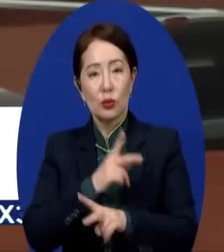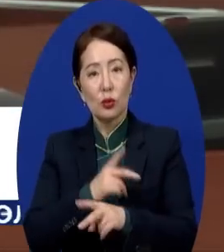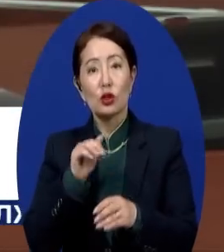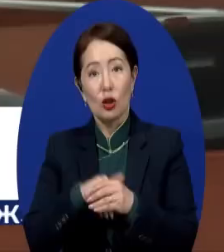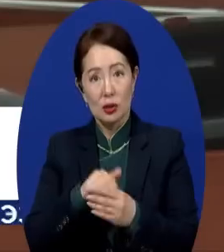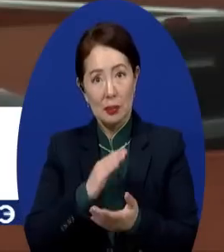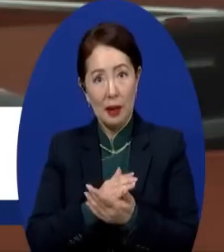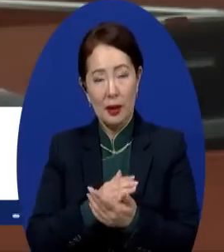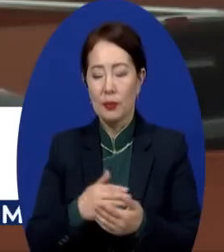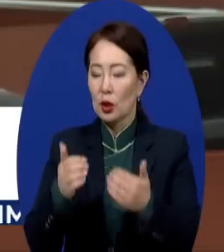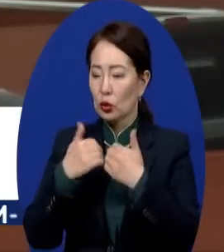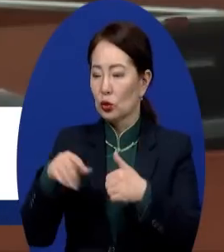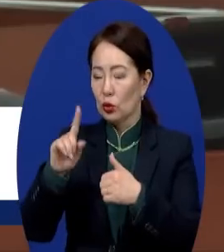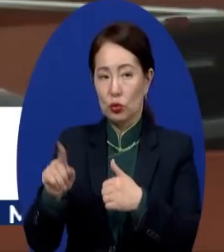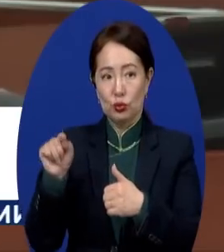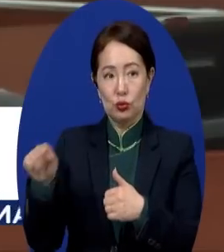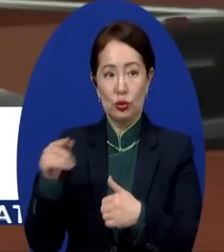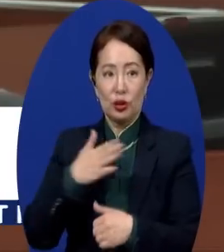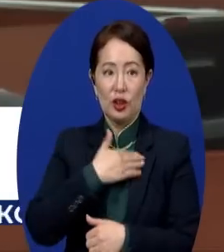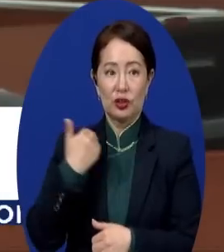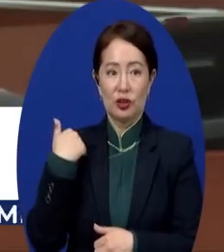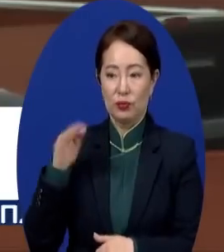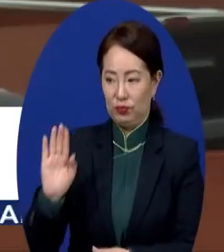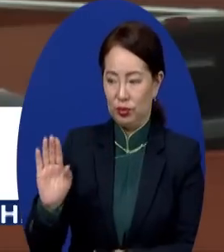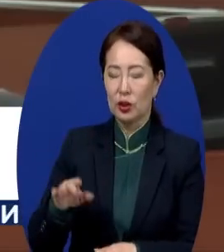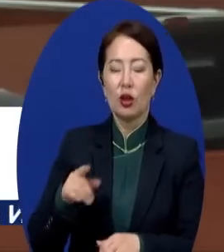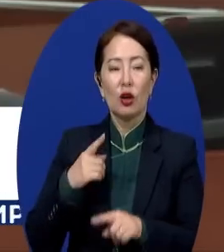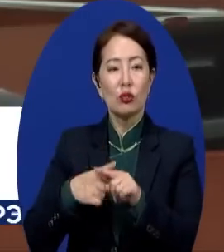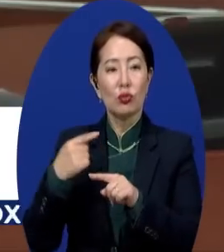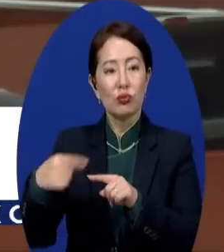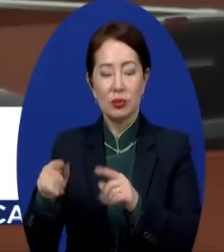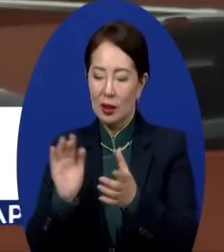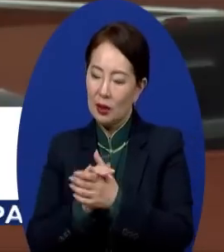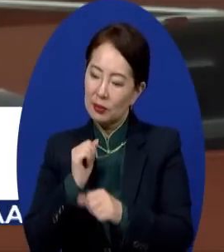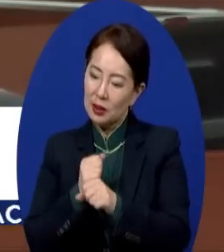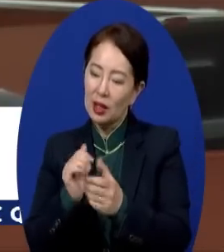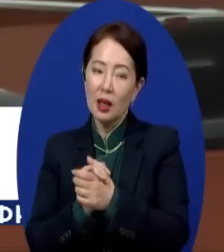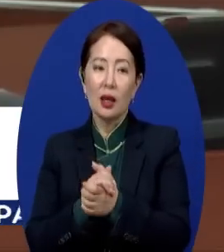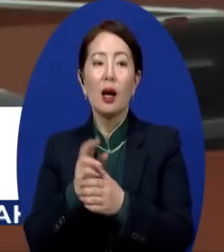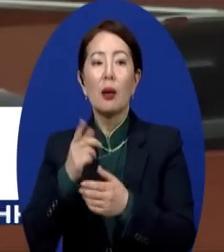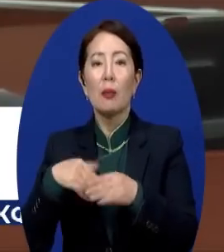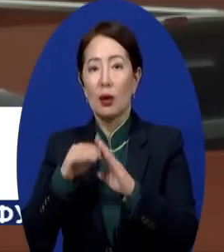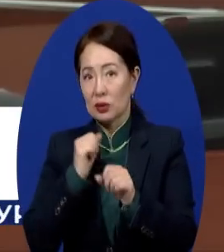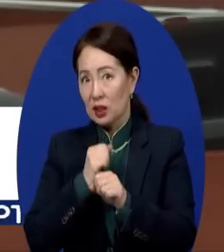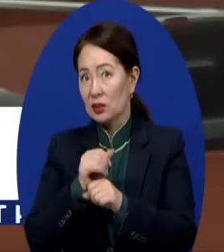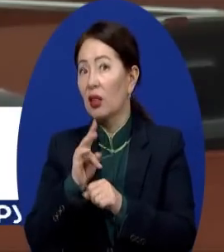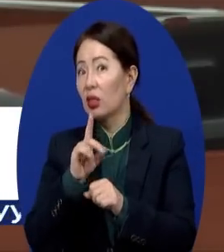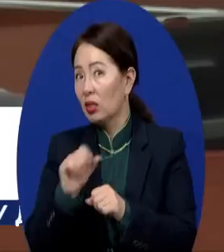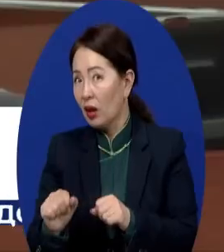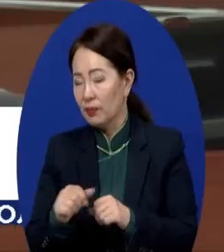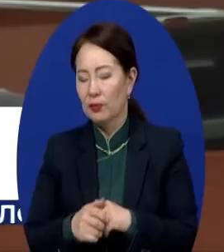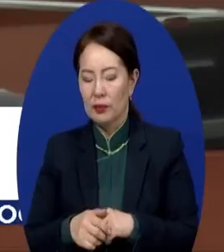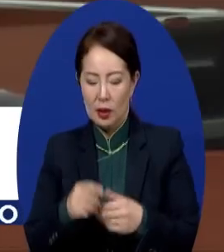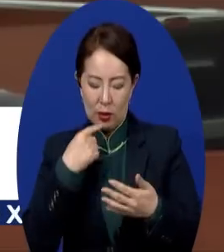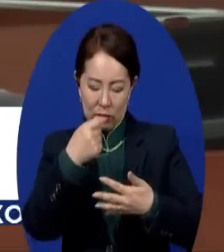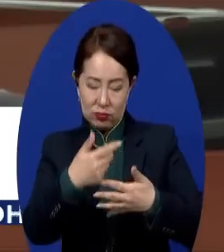дээ. Тусгай зөвшөөрөл эзэмшигч нь тухайн орон нутгаар хамтын ажиллагааны гэрээ байгуулж ажиллана гэдэг. Тэгэхээр энэ тогтоолын 10-т нь байна л